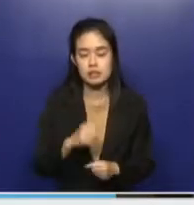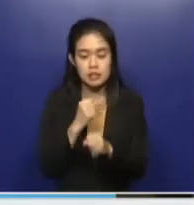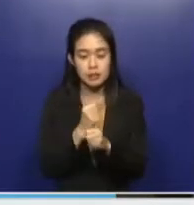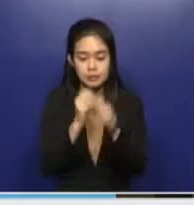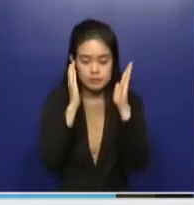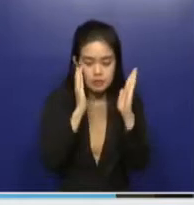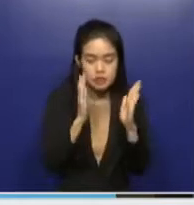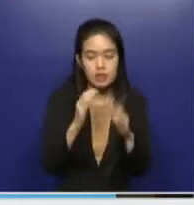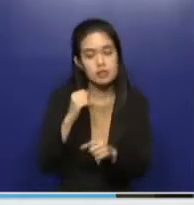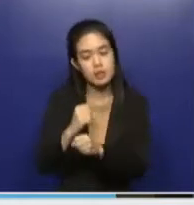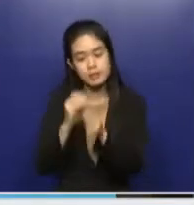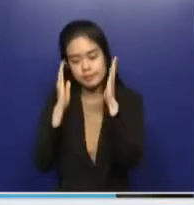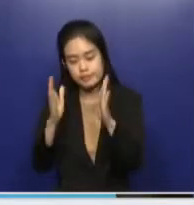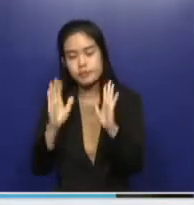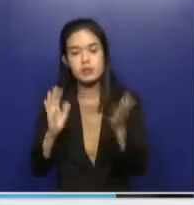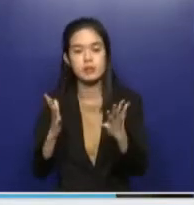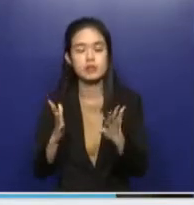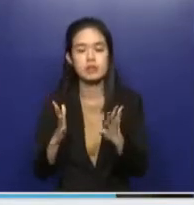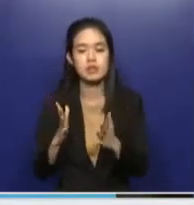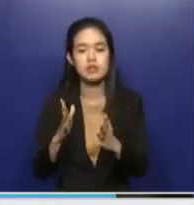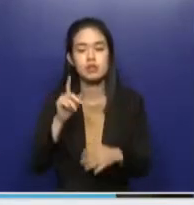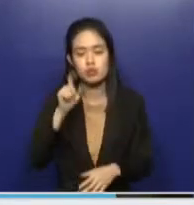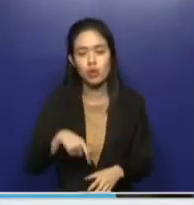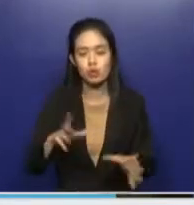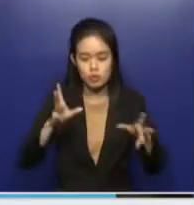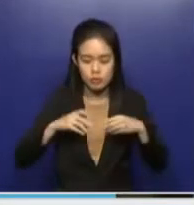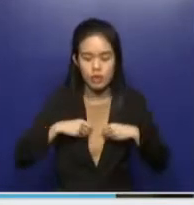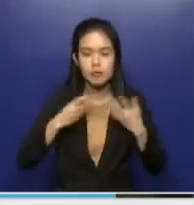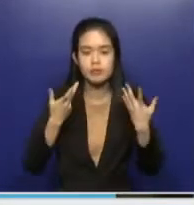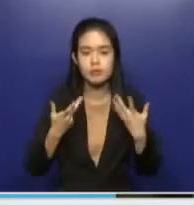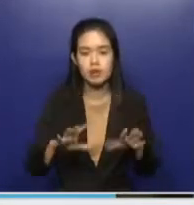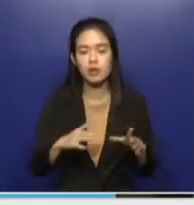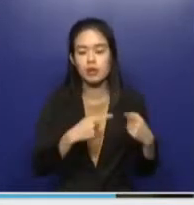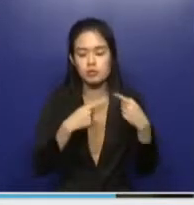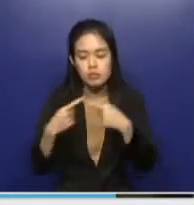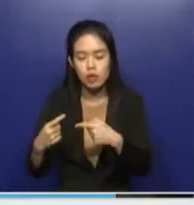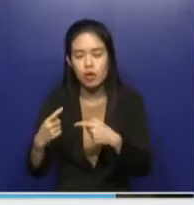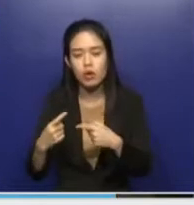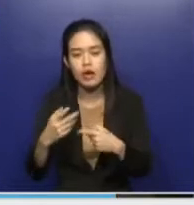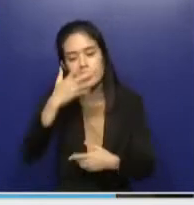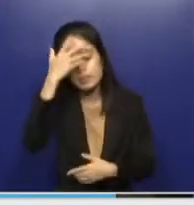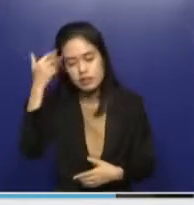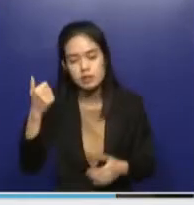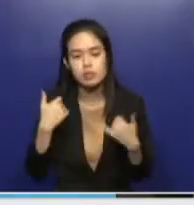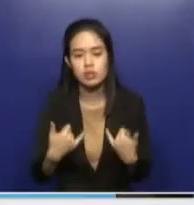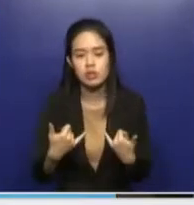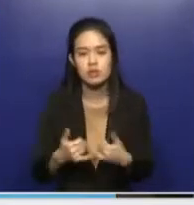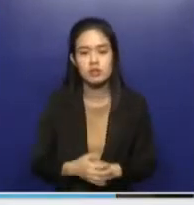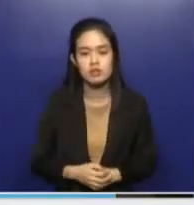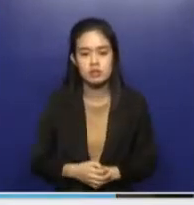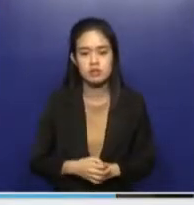ดยไม่ตั้งใจก็ตามและก็พยายามที่จะให้ผ่านเหตุการณ์อันนี้ให้เราลืมเหตุการณ์อันนี้แล้วก็ไม่ได้เ